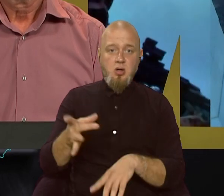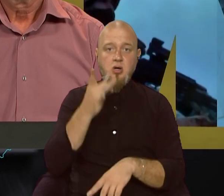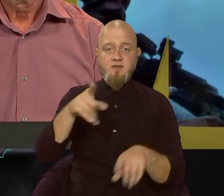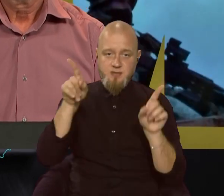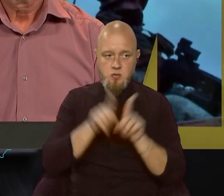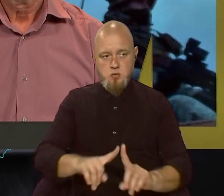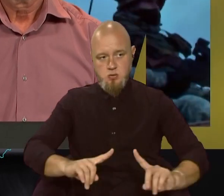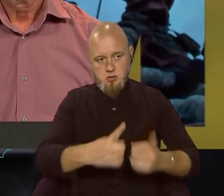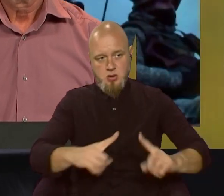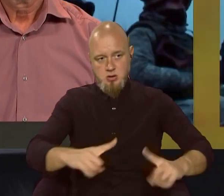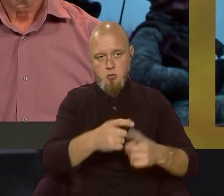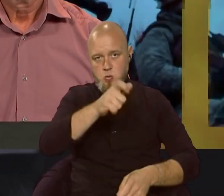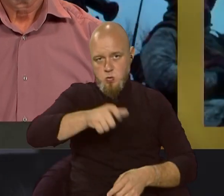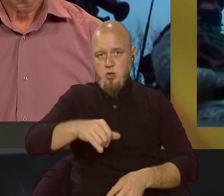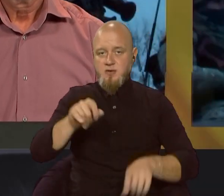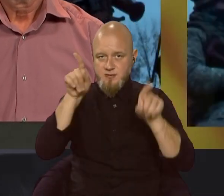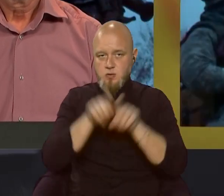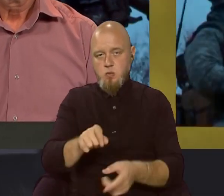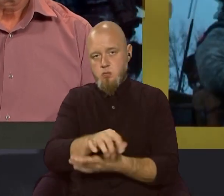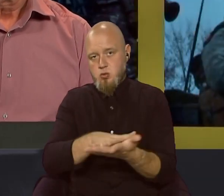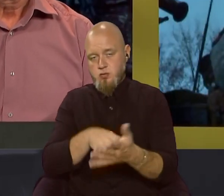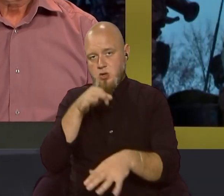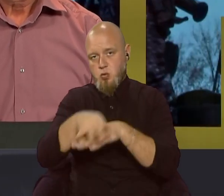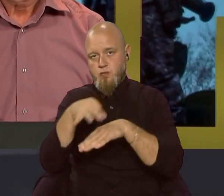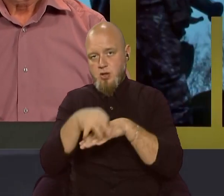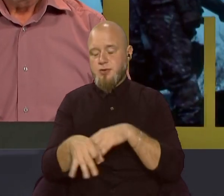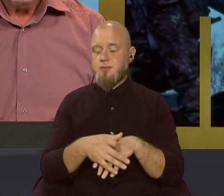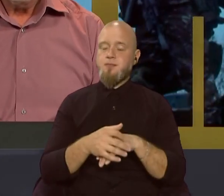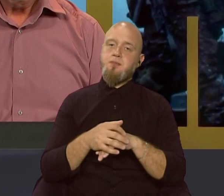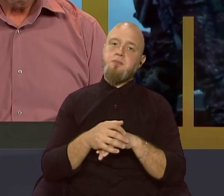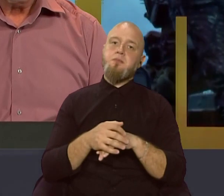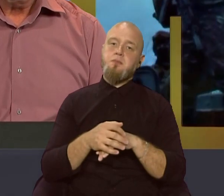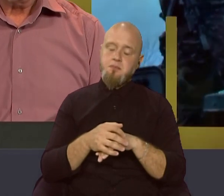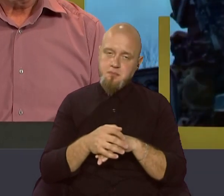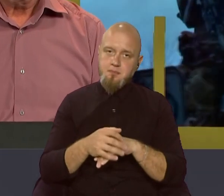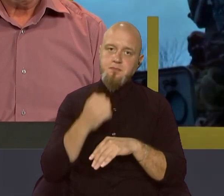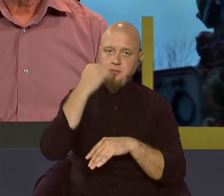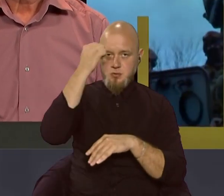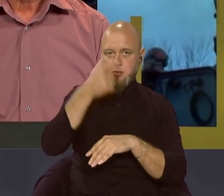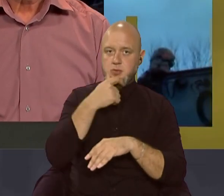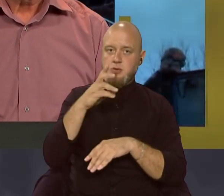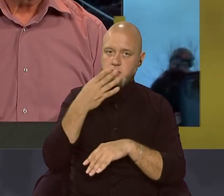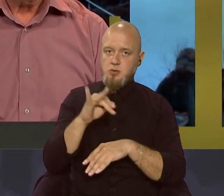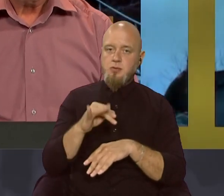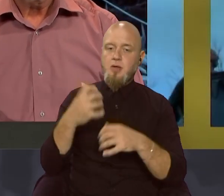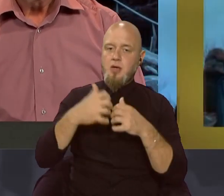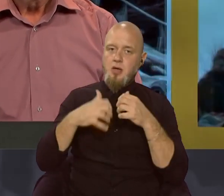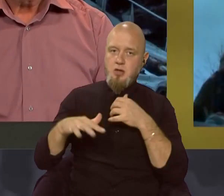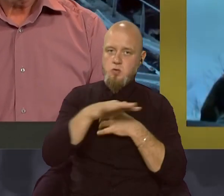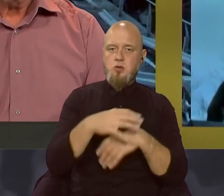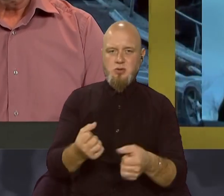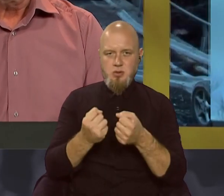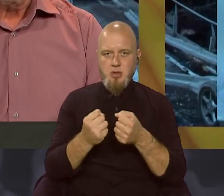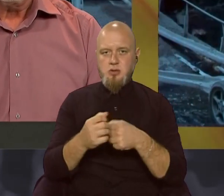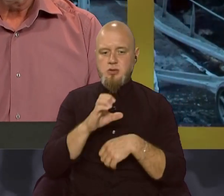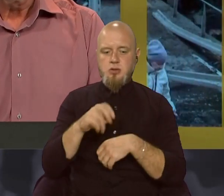одно затримують людей і все одно продовжують катувати. Дякую, пане Сергію. Херсонщину, тримайся.